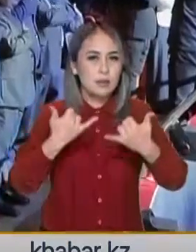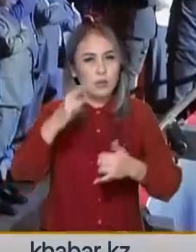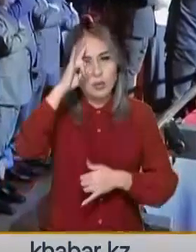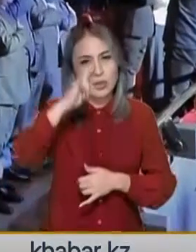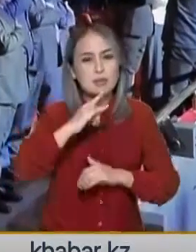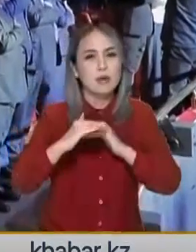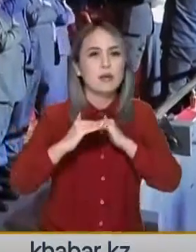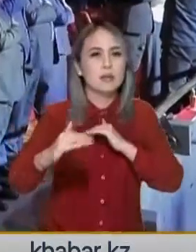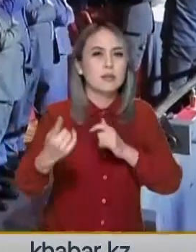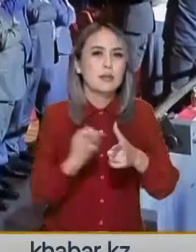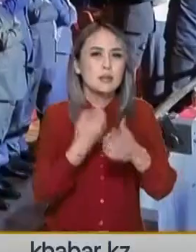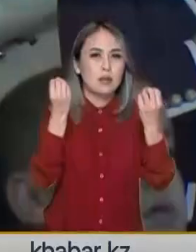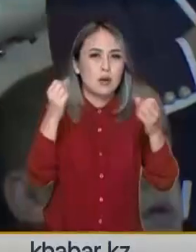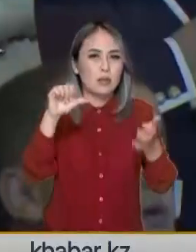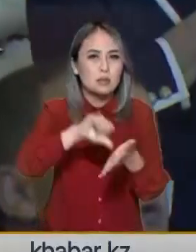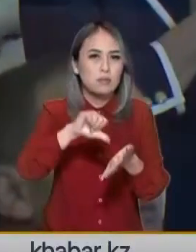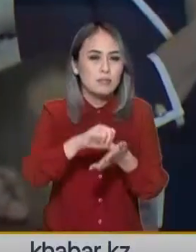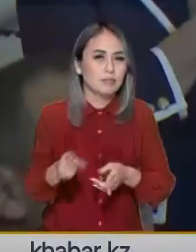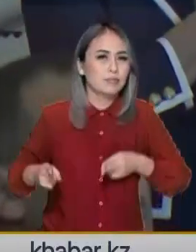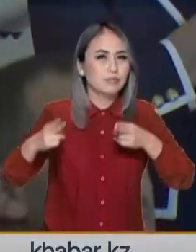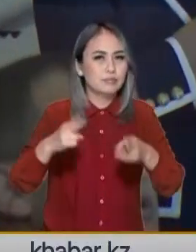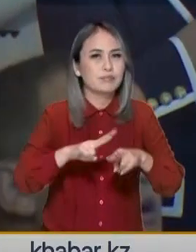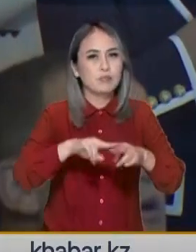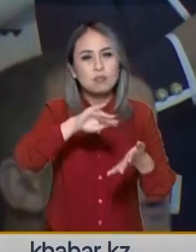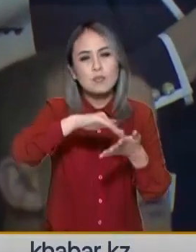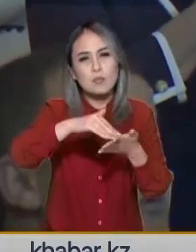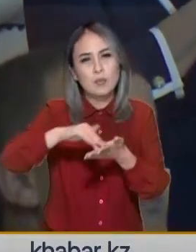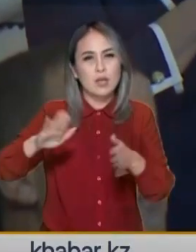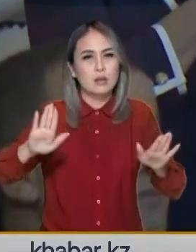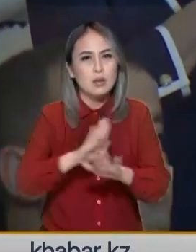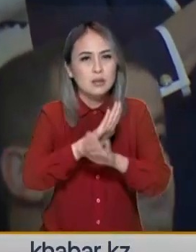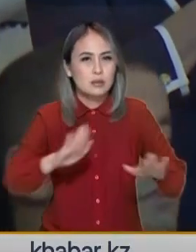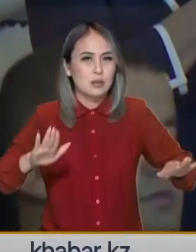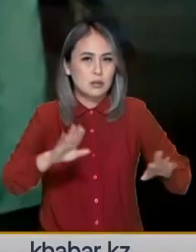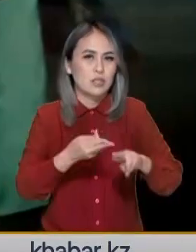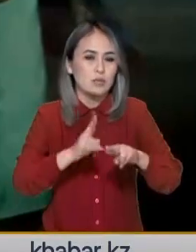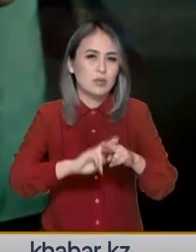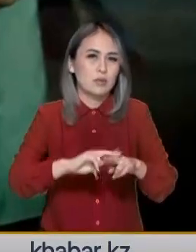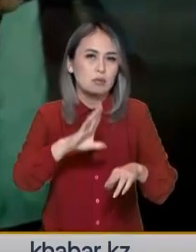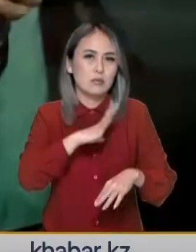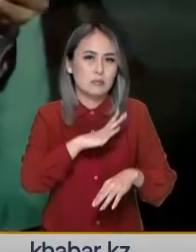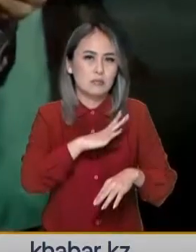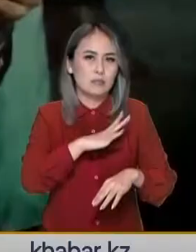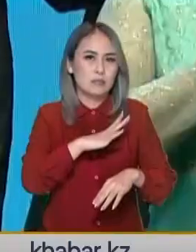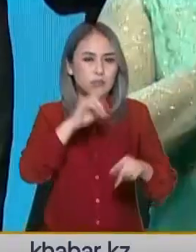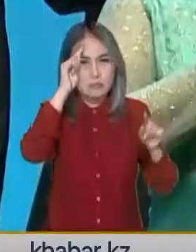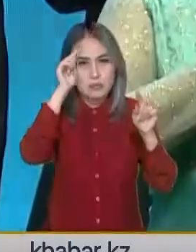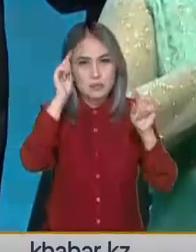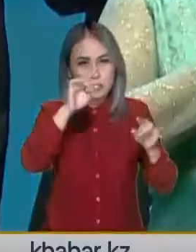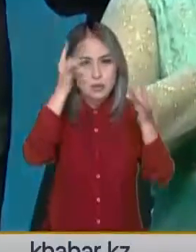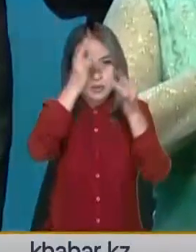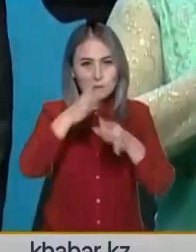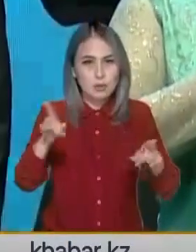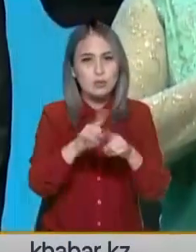қастерлі отан Қазақстан атты салтанатты концертке барды. Астана опера театрында өткен салтанатты кеште елімізге танымал